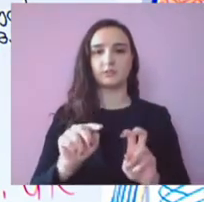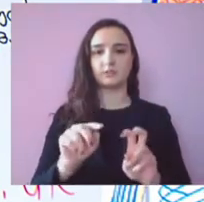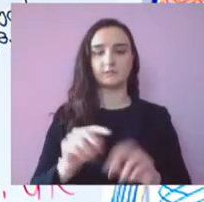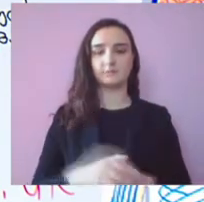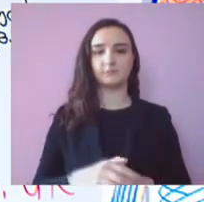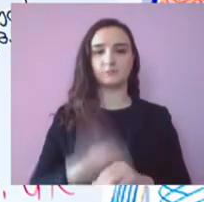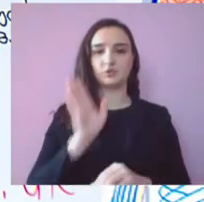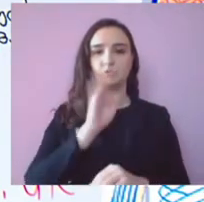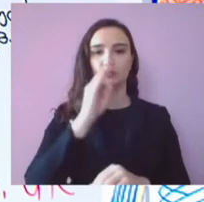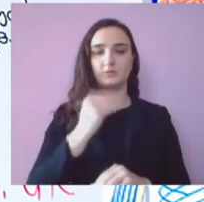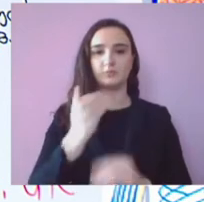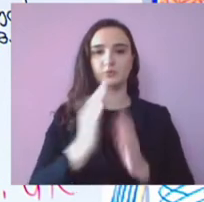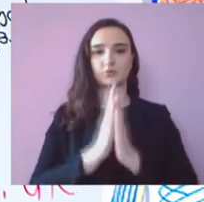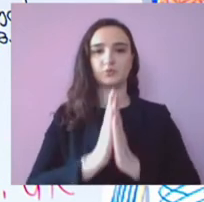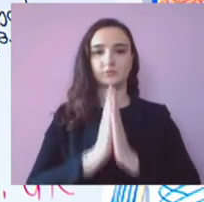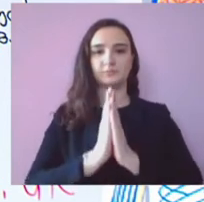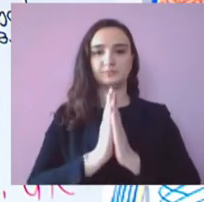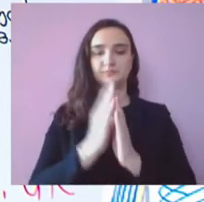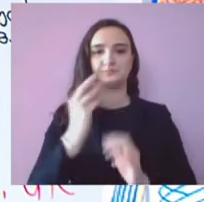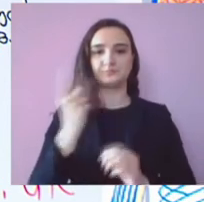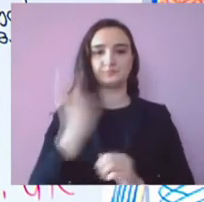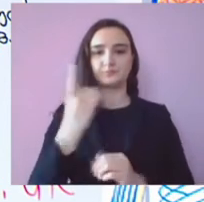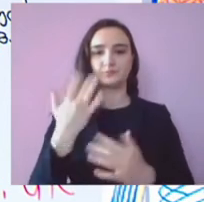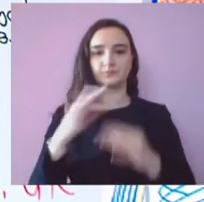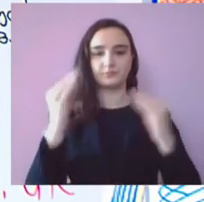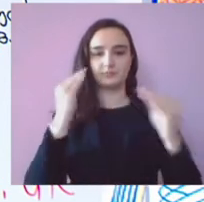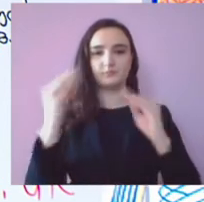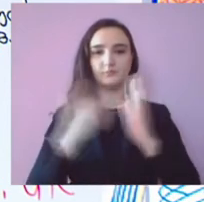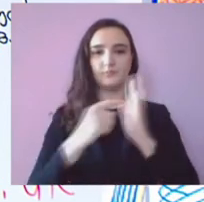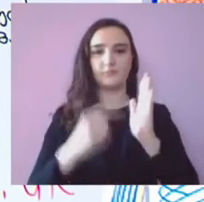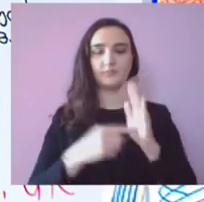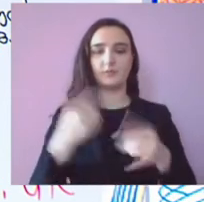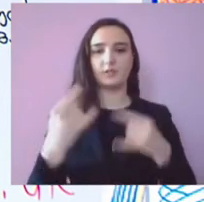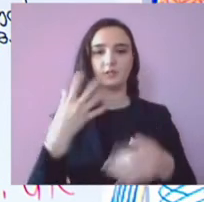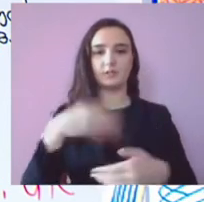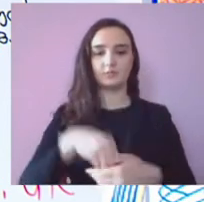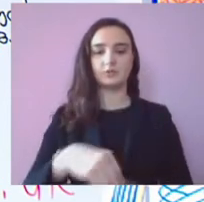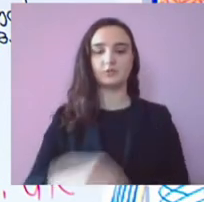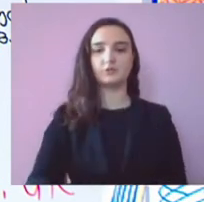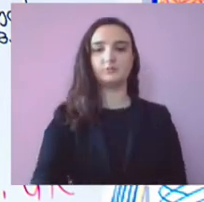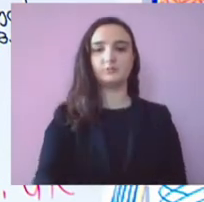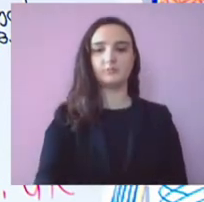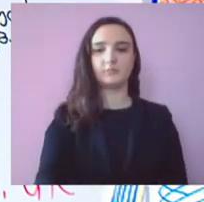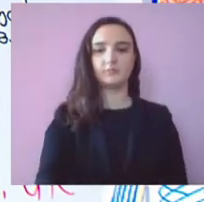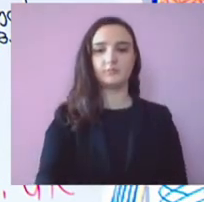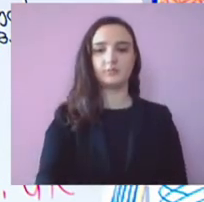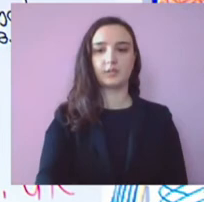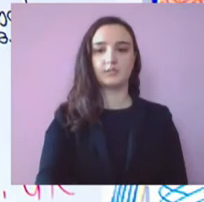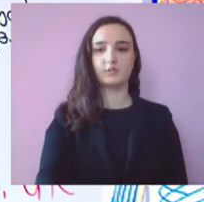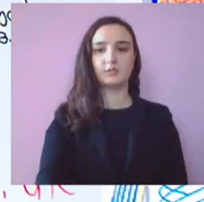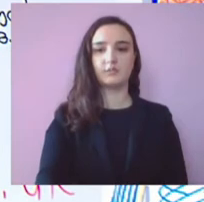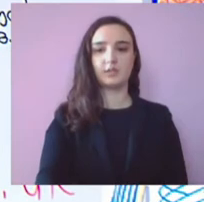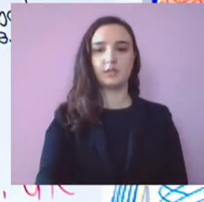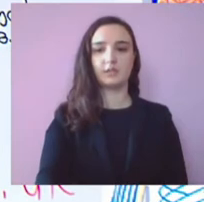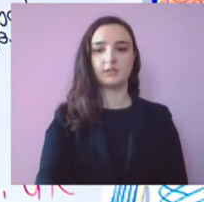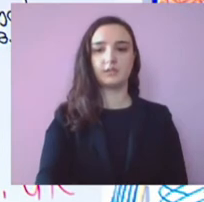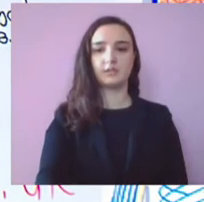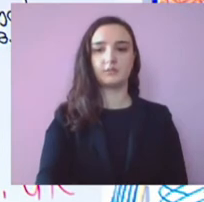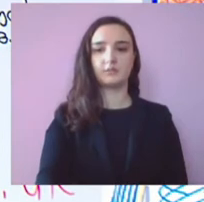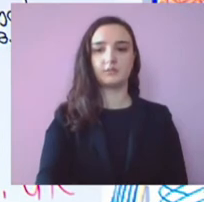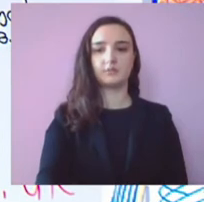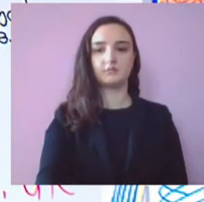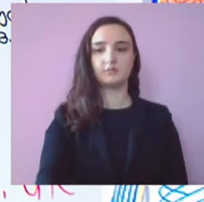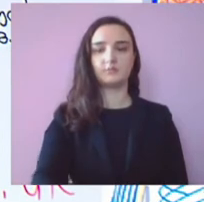mshobulebis tkhovnit ertkhel uko ganvikhirlebt am gadatsemashi. Tumtsa soret am gadatsemashi monatsile